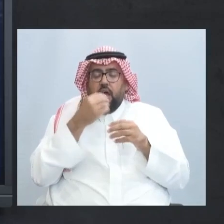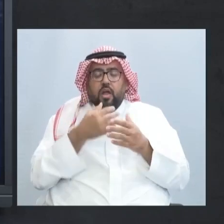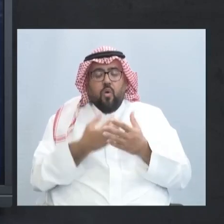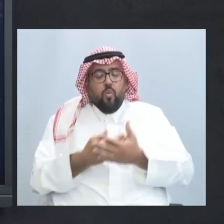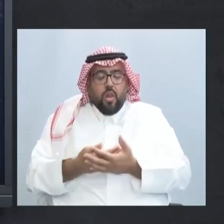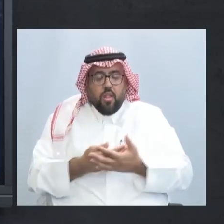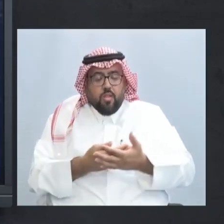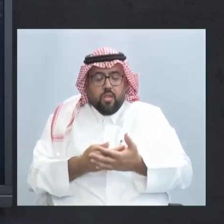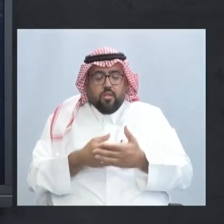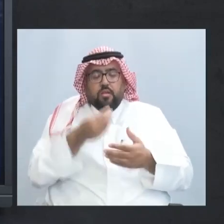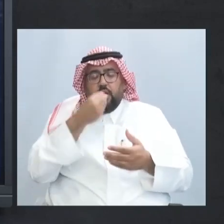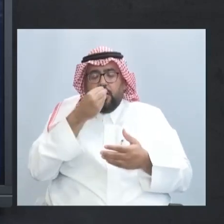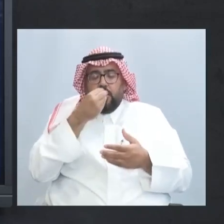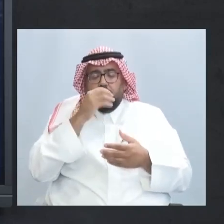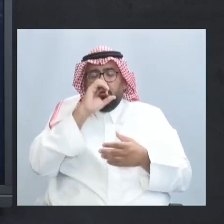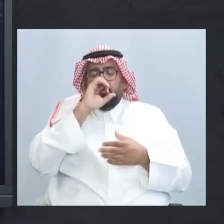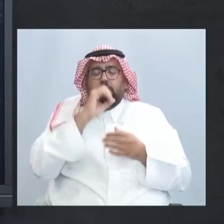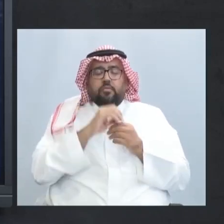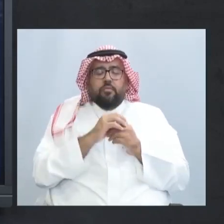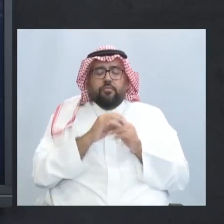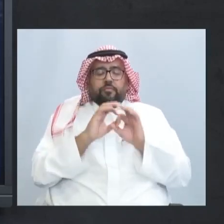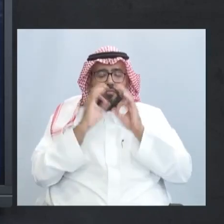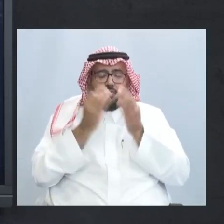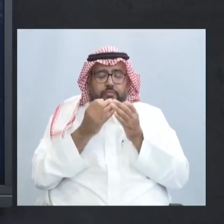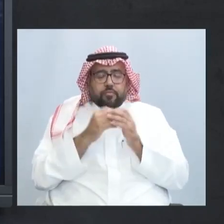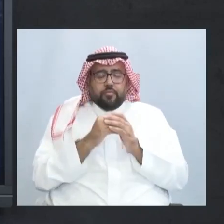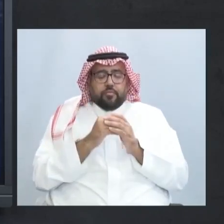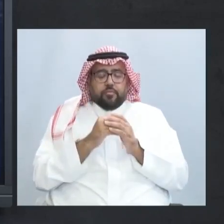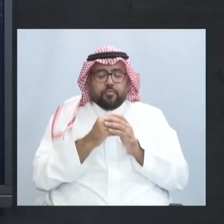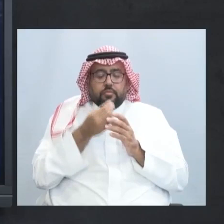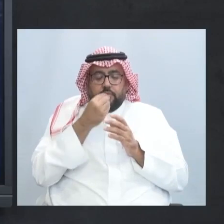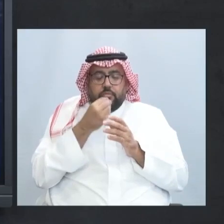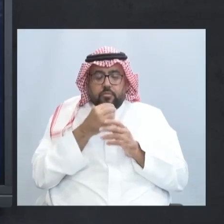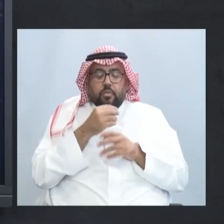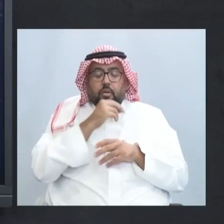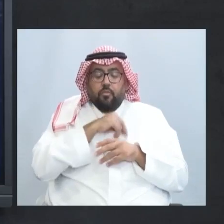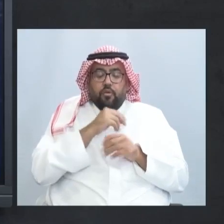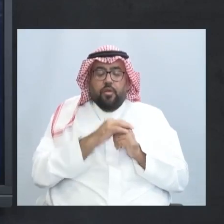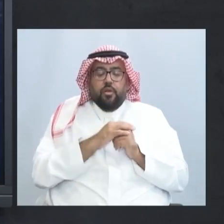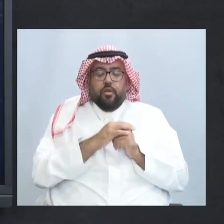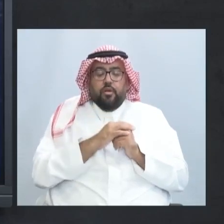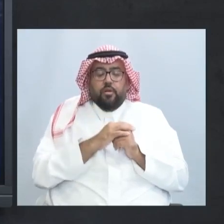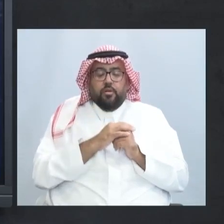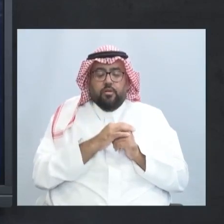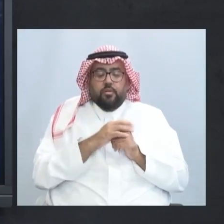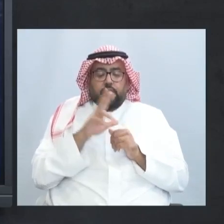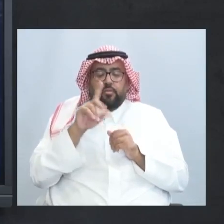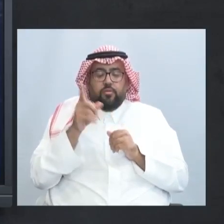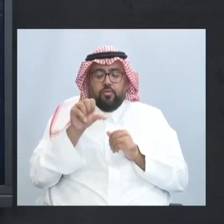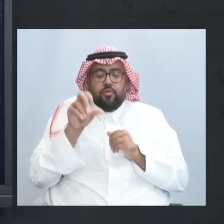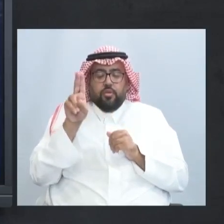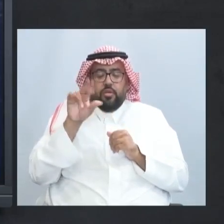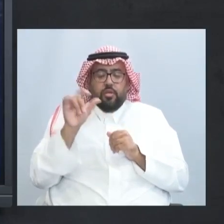النامي ويغذي الجنين لاحتوائه على مجموعه من المواد الغذائيه الكربوهيدرات والماء والبروتينات